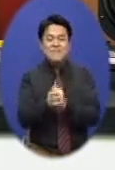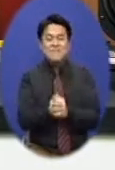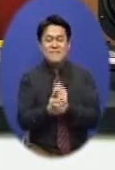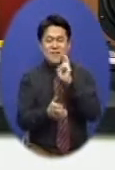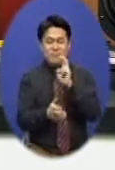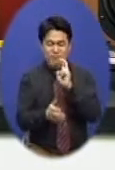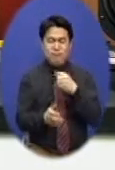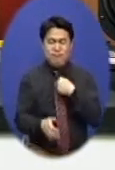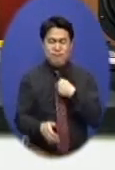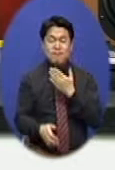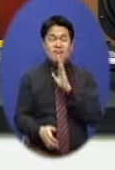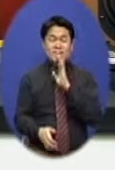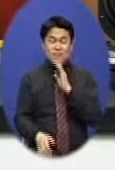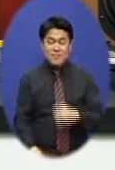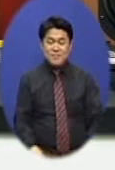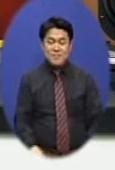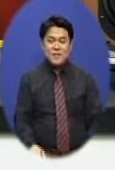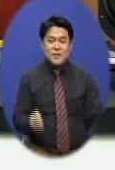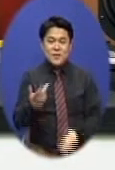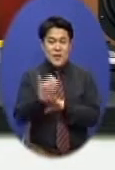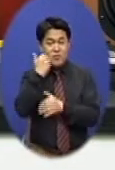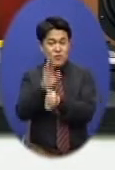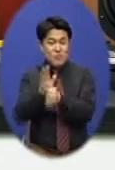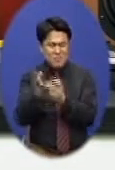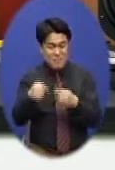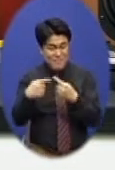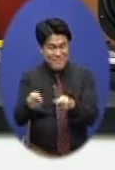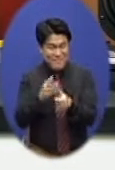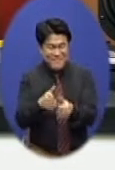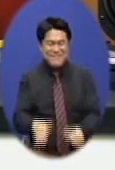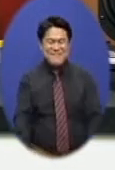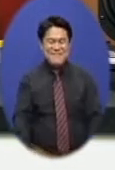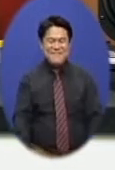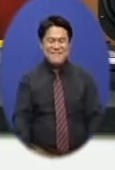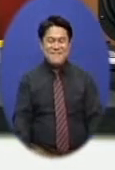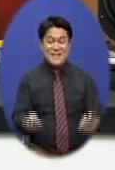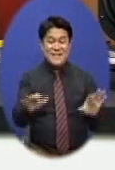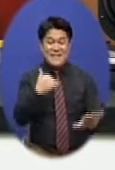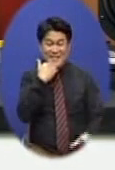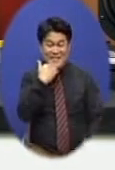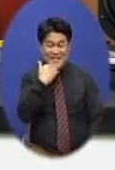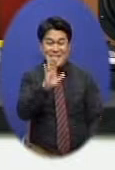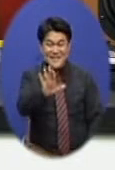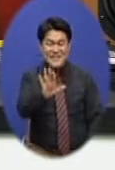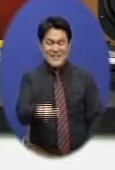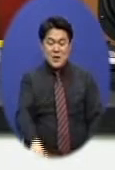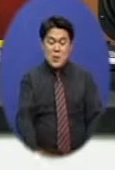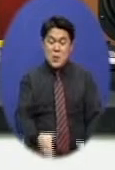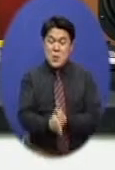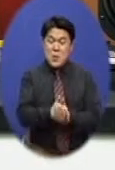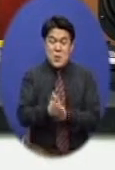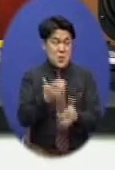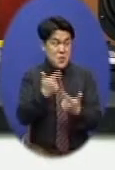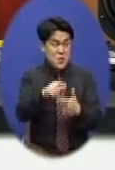노래도 또 부르고. 네. 네. 그리고 예. 나눔도 좀 많이 하시고요. 예. 예. 네. 예. 잠깐만 기다려주세요. 네. 예. 네.